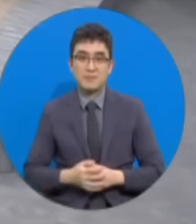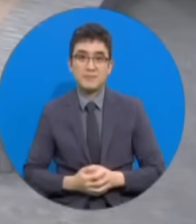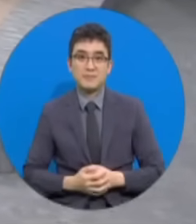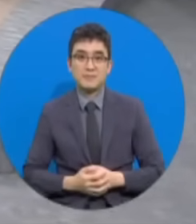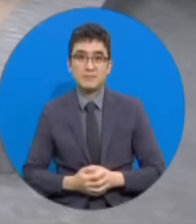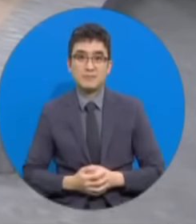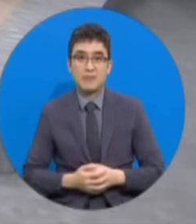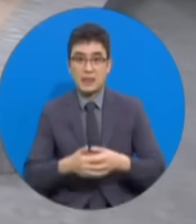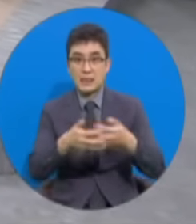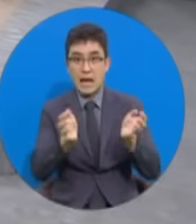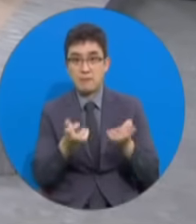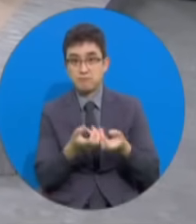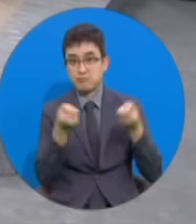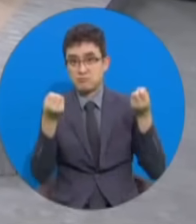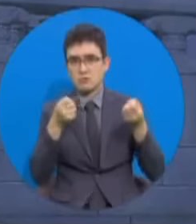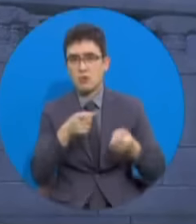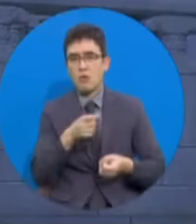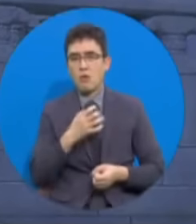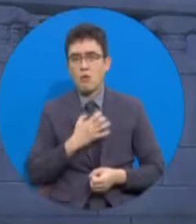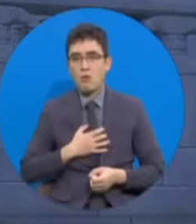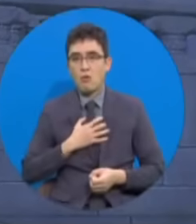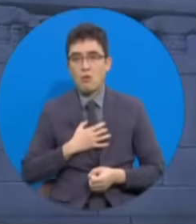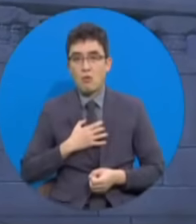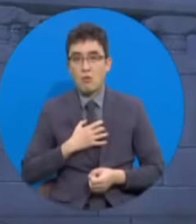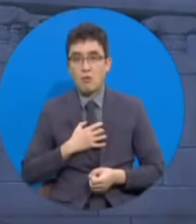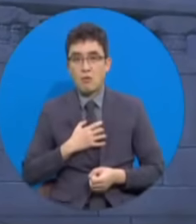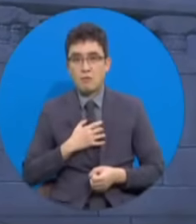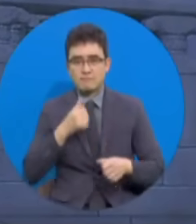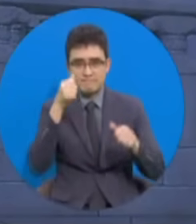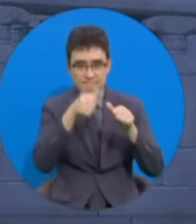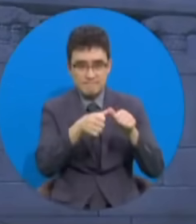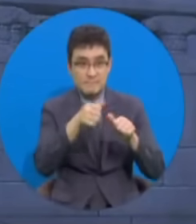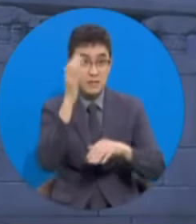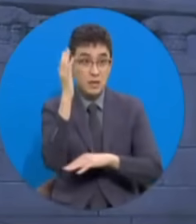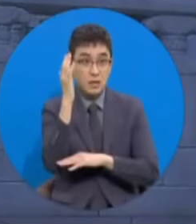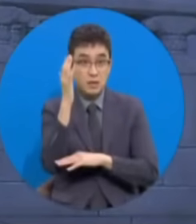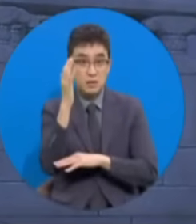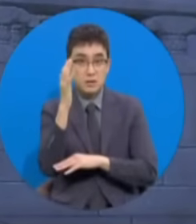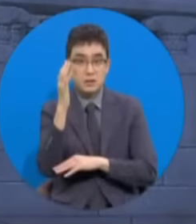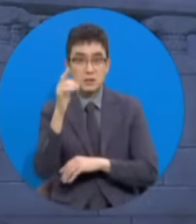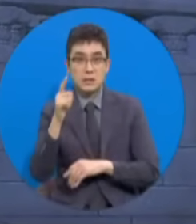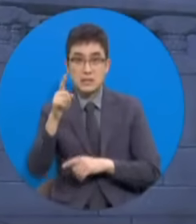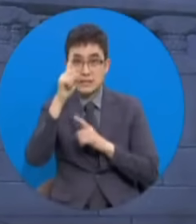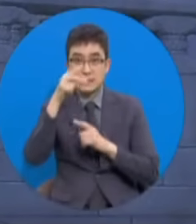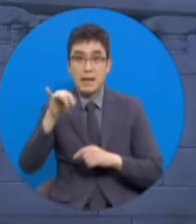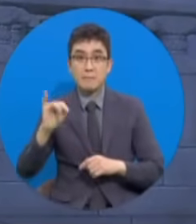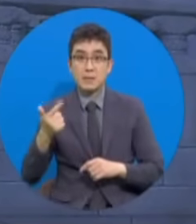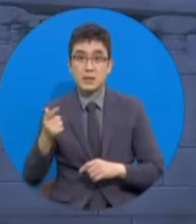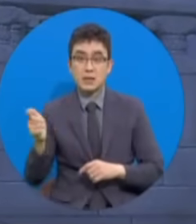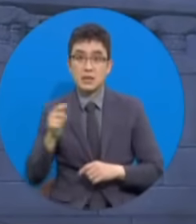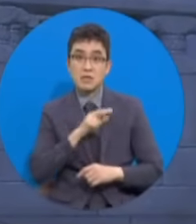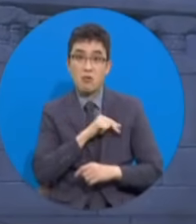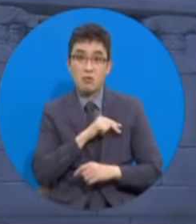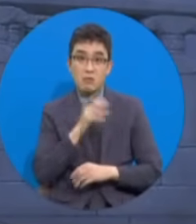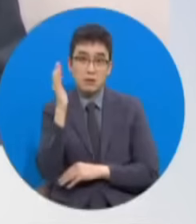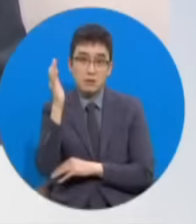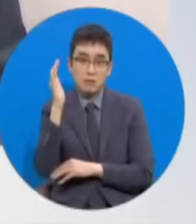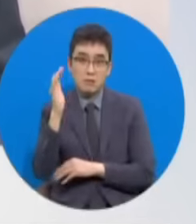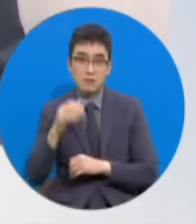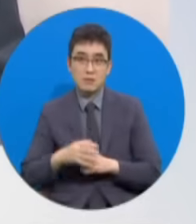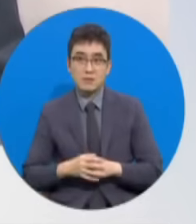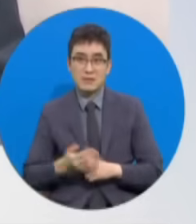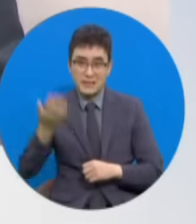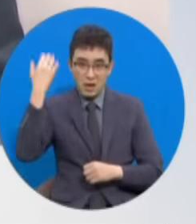분당에 경고를 하는 이상민 의원의 발언이 해당 행위 아니냐. 열린우리당 그때 당 또